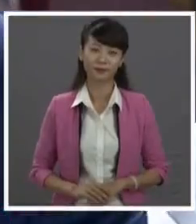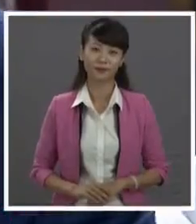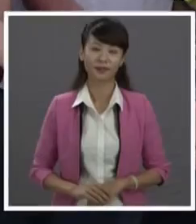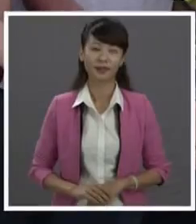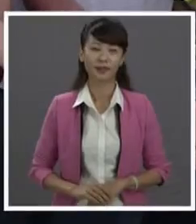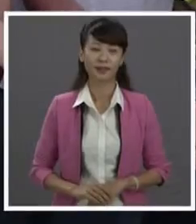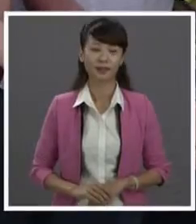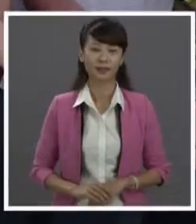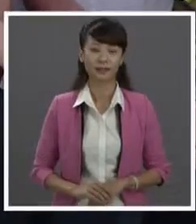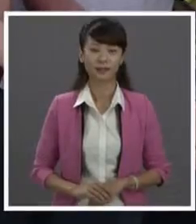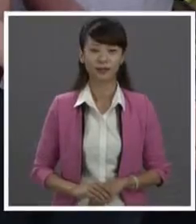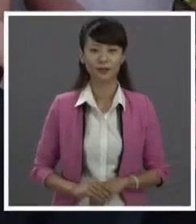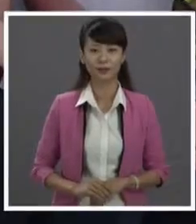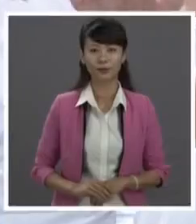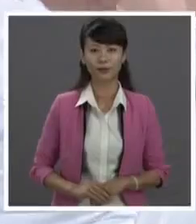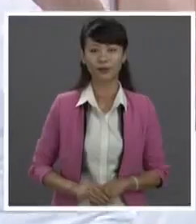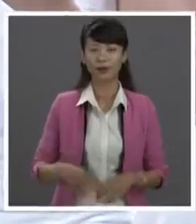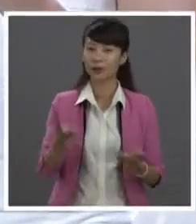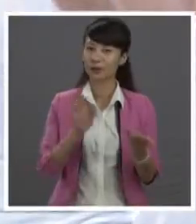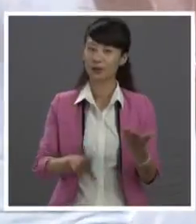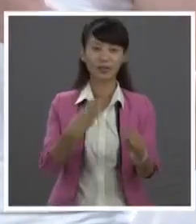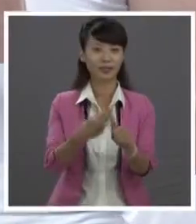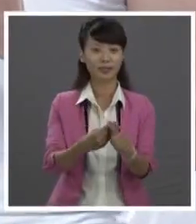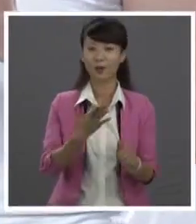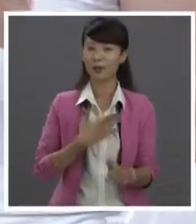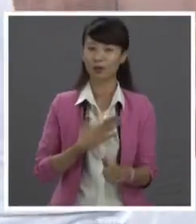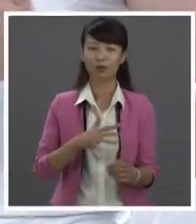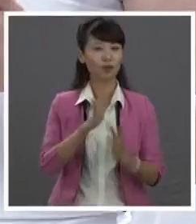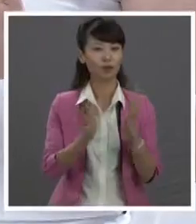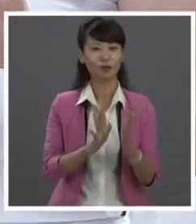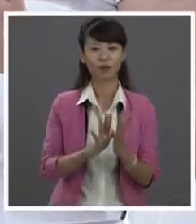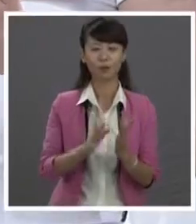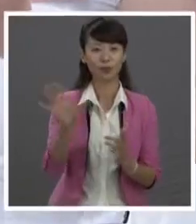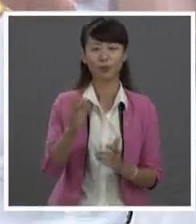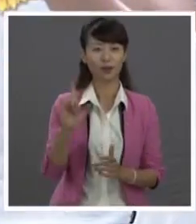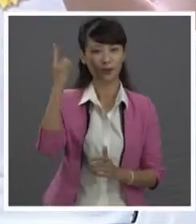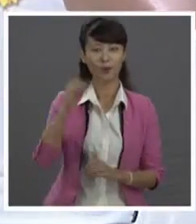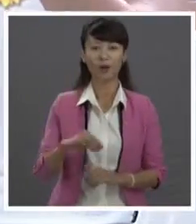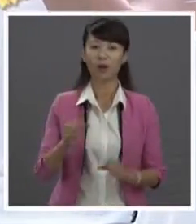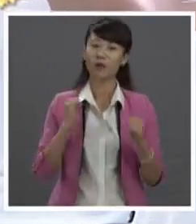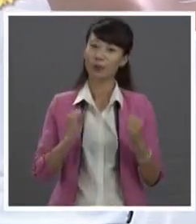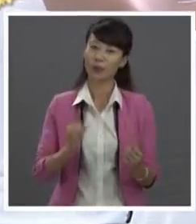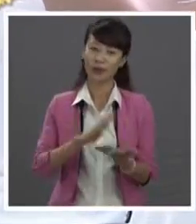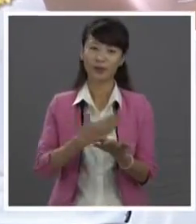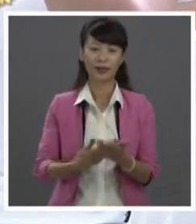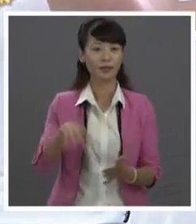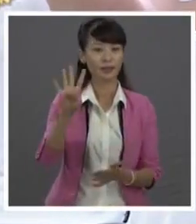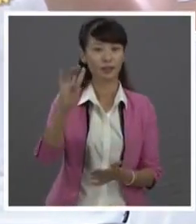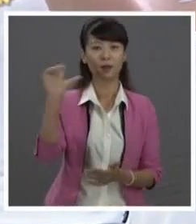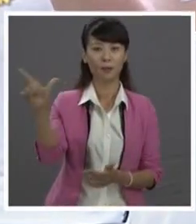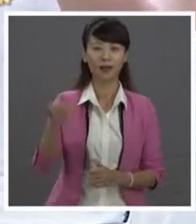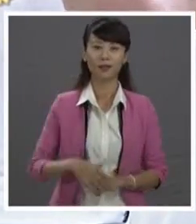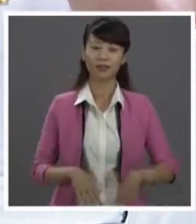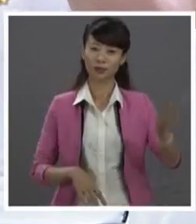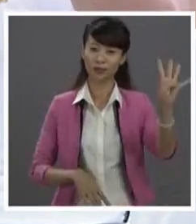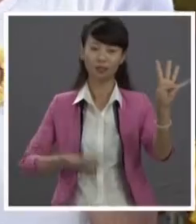丢人！ 刚开始来的时候，学妹一直教我，说手指很笨，教你个小游戏，锻炼就是四和八。一手四，一手八。 一手四，一手八。 一